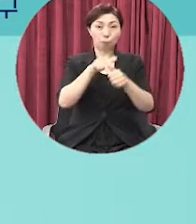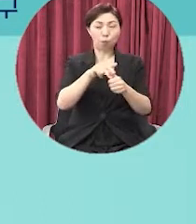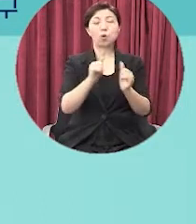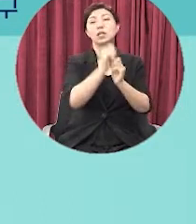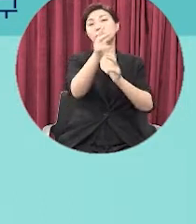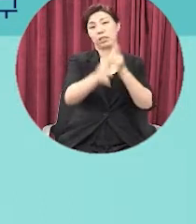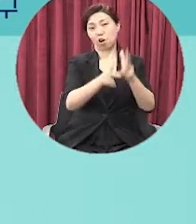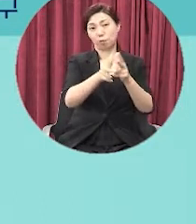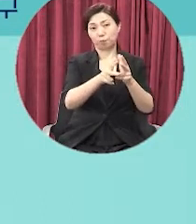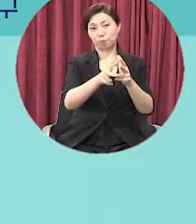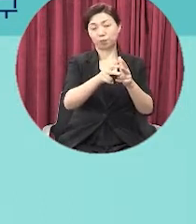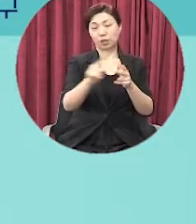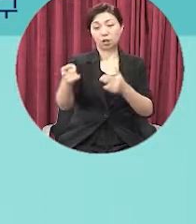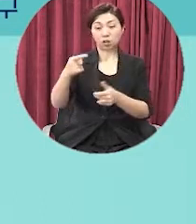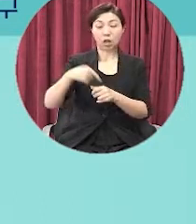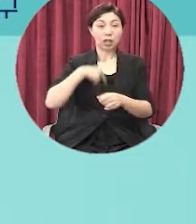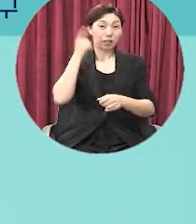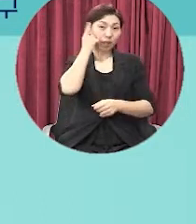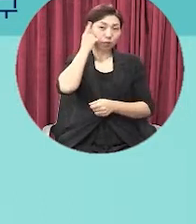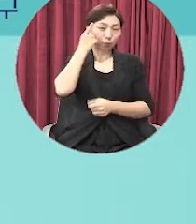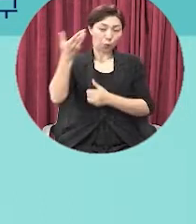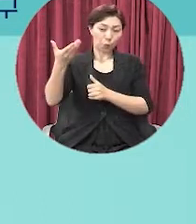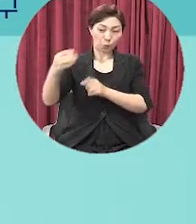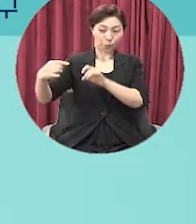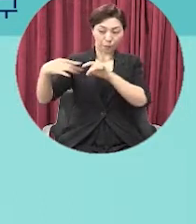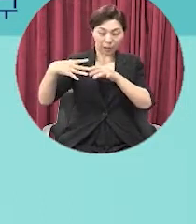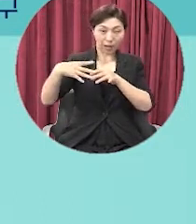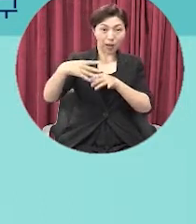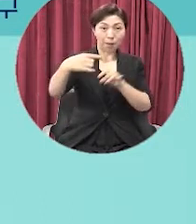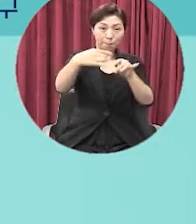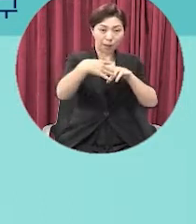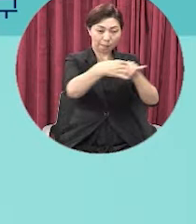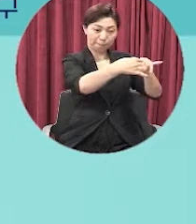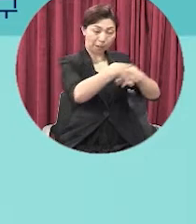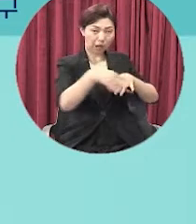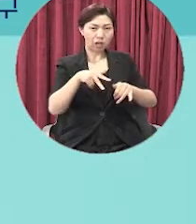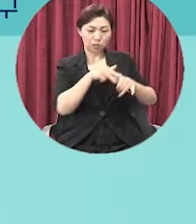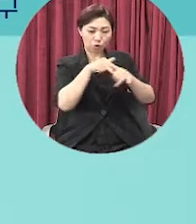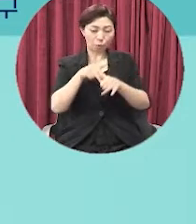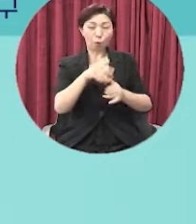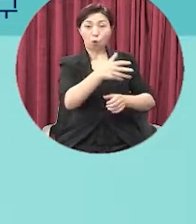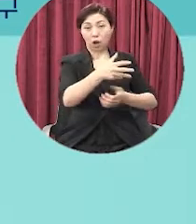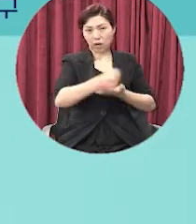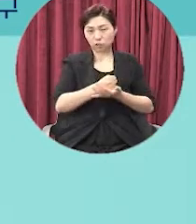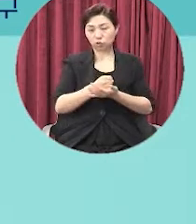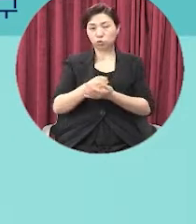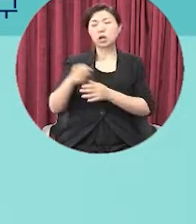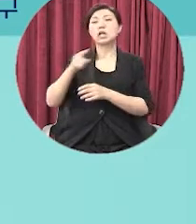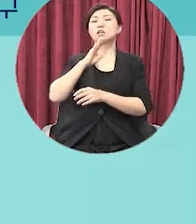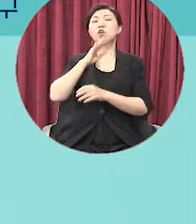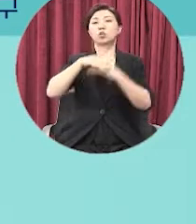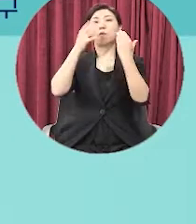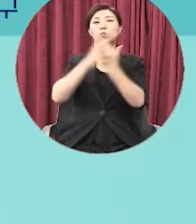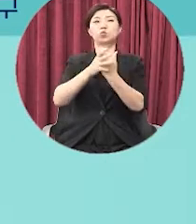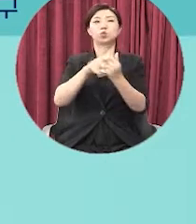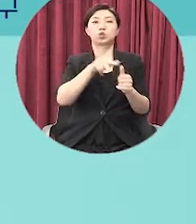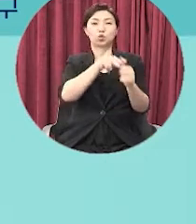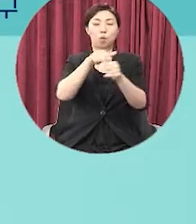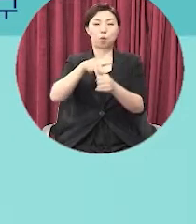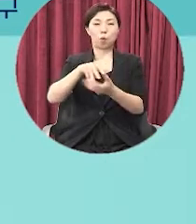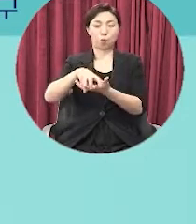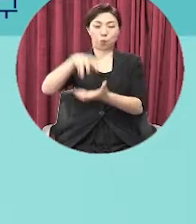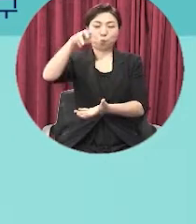데이터를 다시 추출해서 동일한 기술의 못하 데이터 기술을 이용해서 풉 하구요 에러 불 데이터에서 아 이